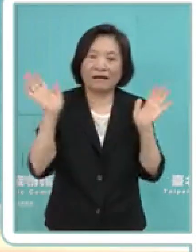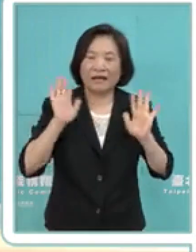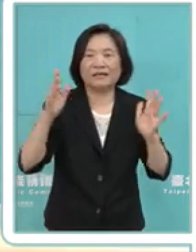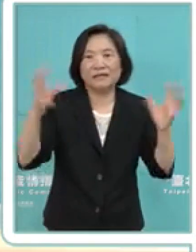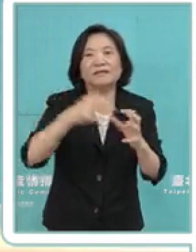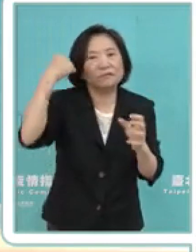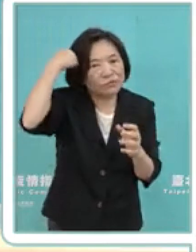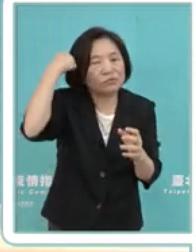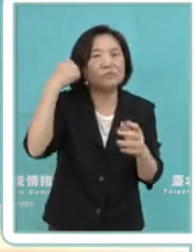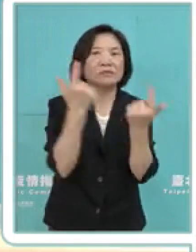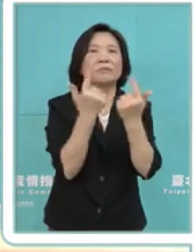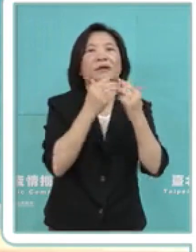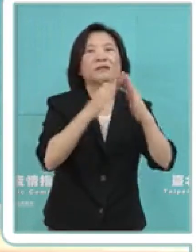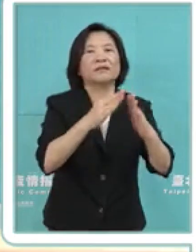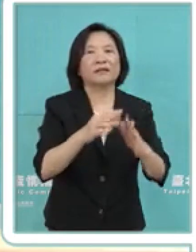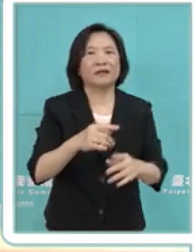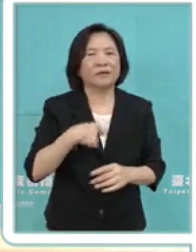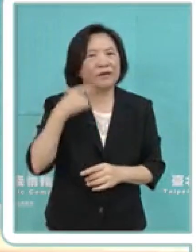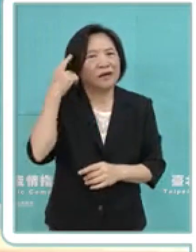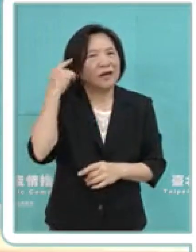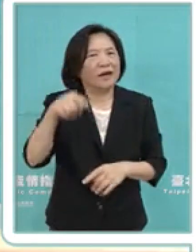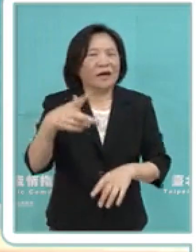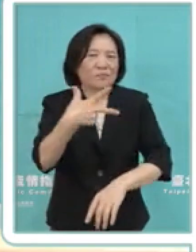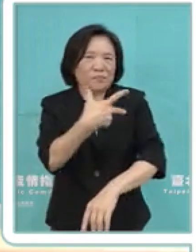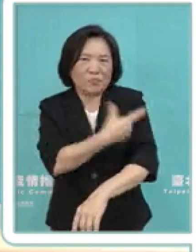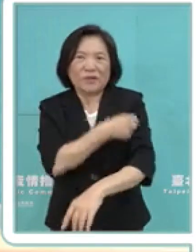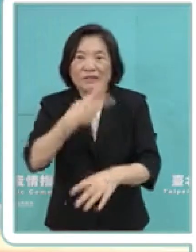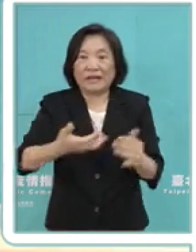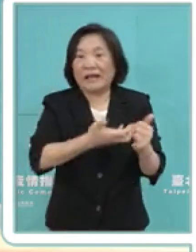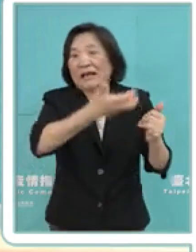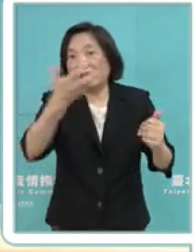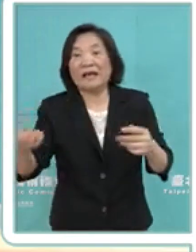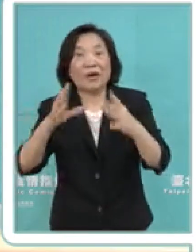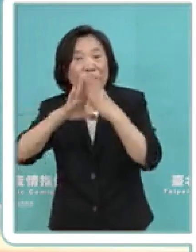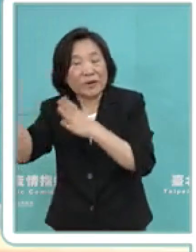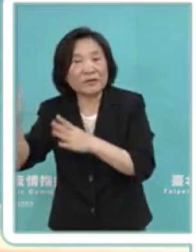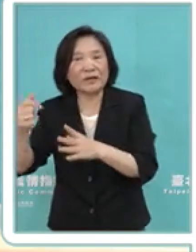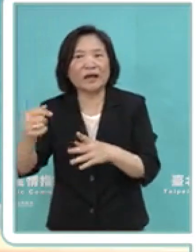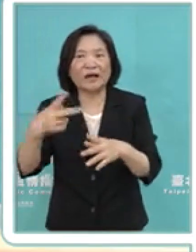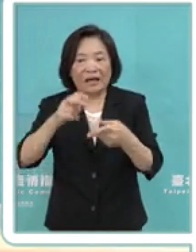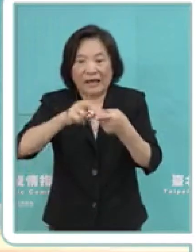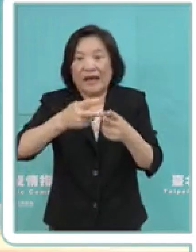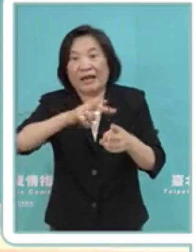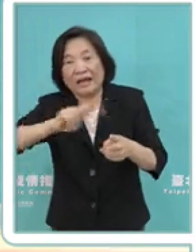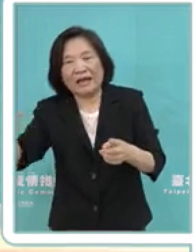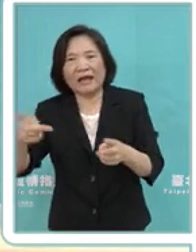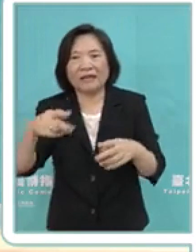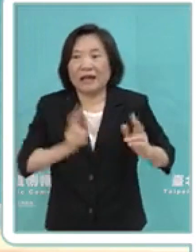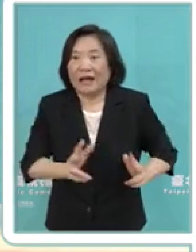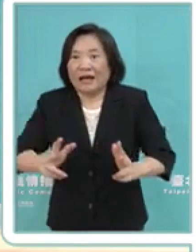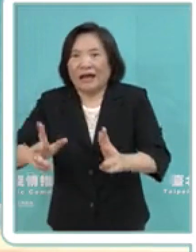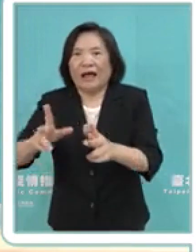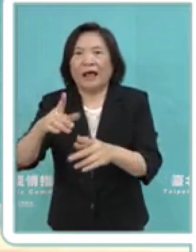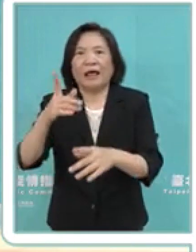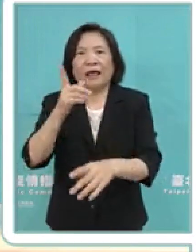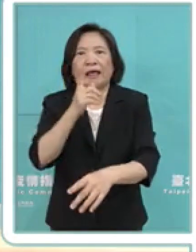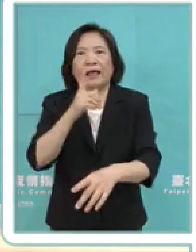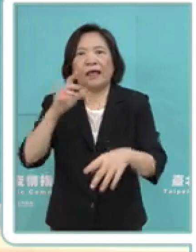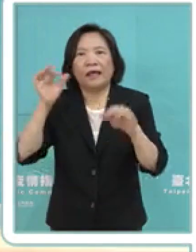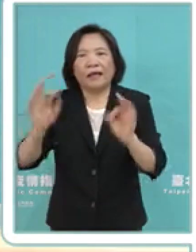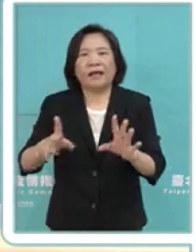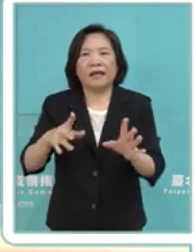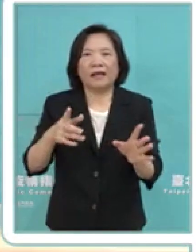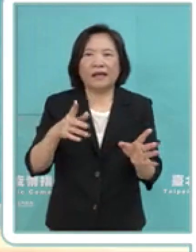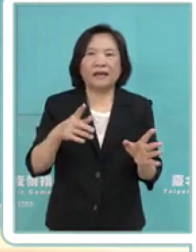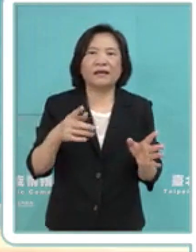在一起，不要为了接种疫苗还要迁户口，甚至还要舟车劳顿，还要去